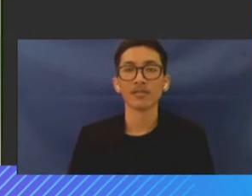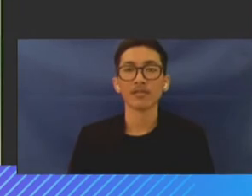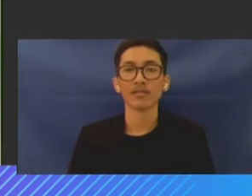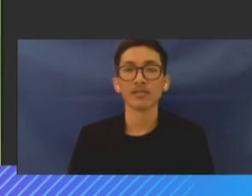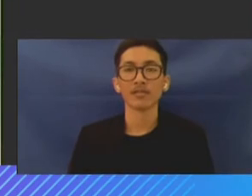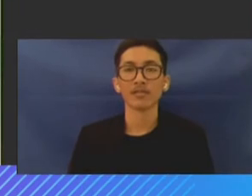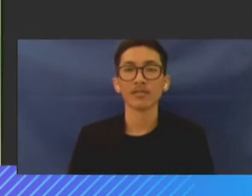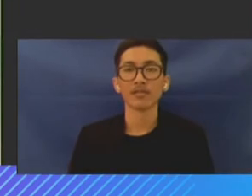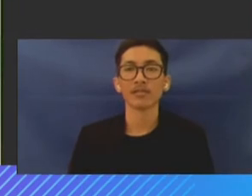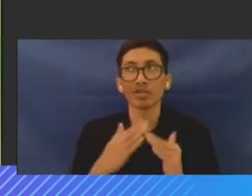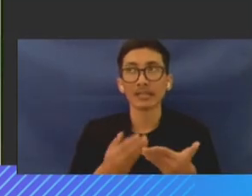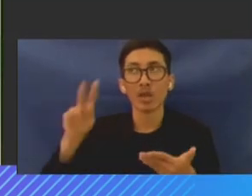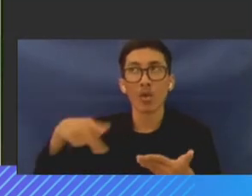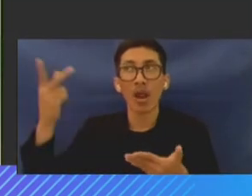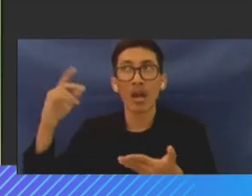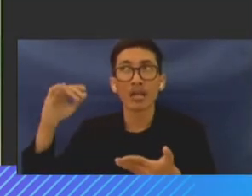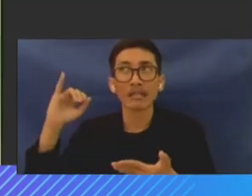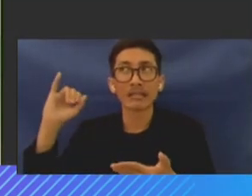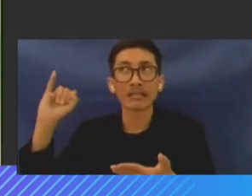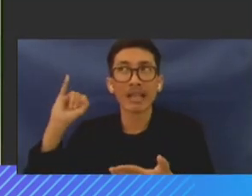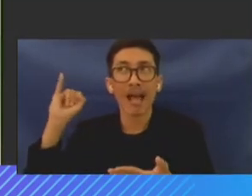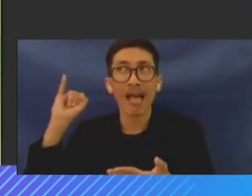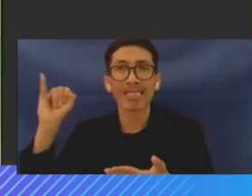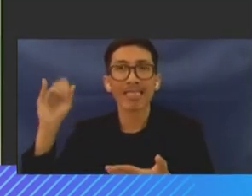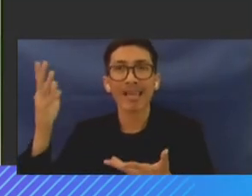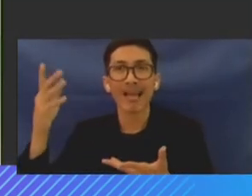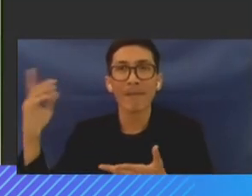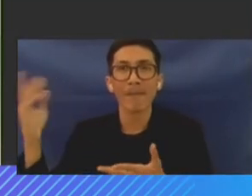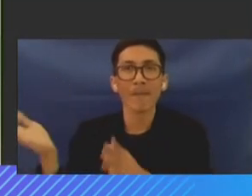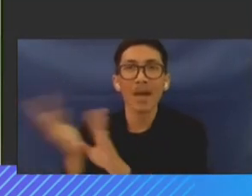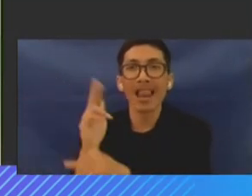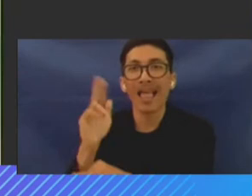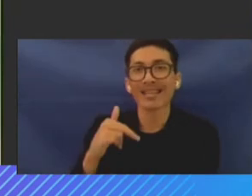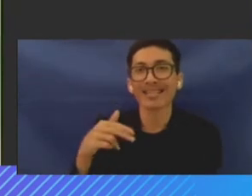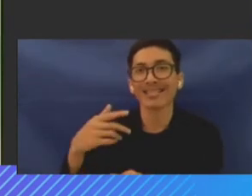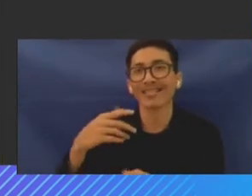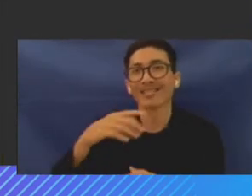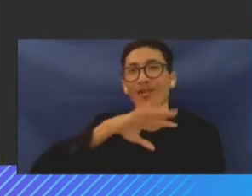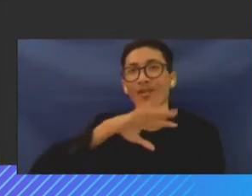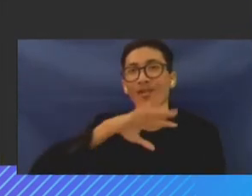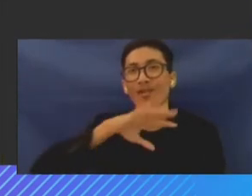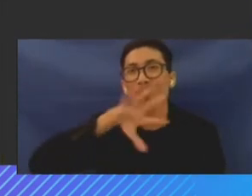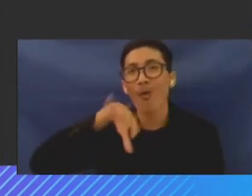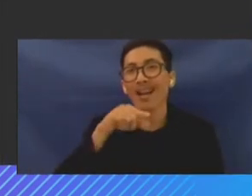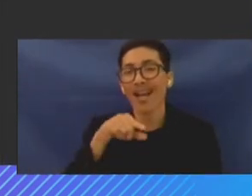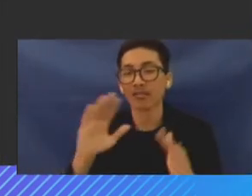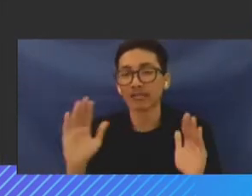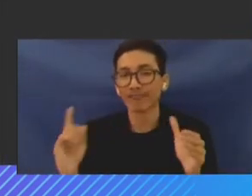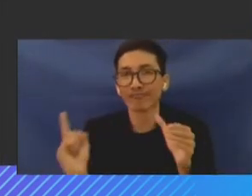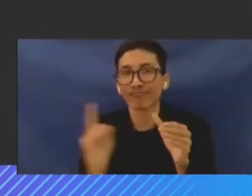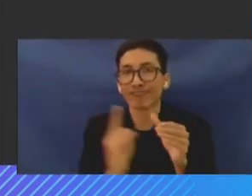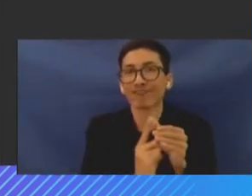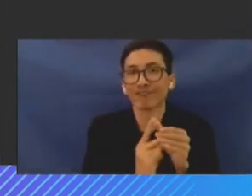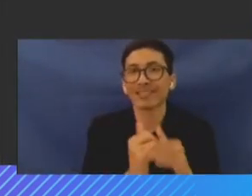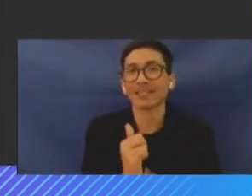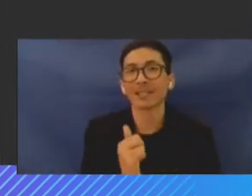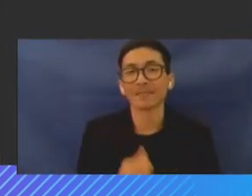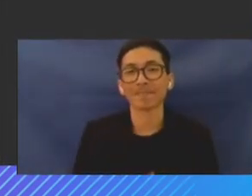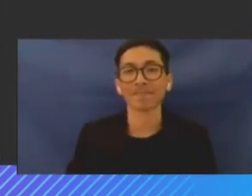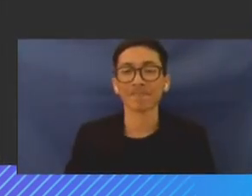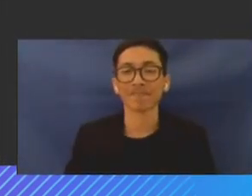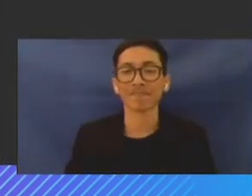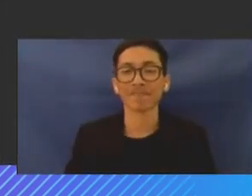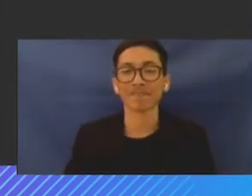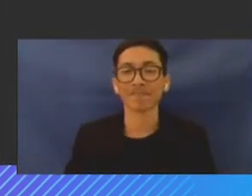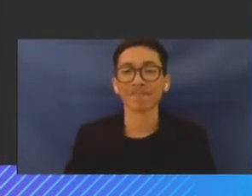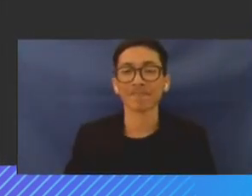keluarga bahwa dia di keluarga itu ada tempat yang nyaman, dia bisa berlindung gitu. Gitu benar-benar. Kira-kira Mas Dias. Oke, terima kasih banyak Bu. Nah, ini menarik